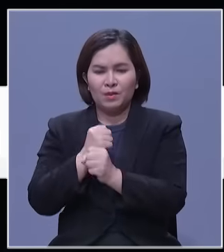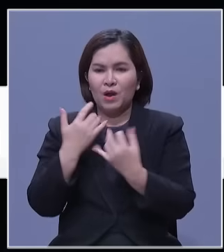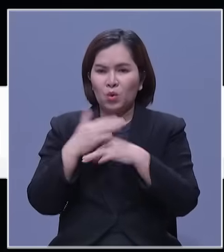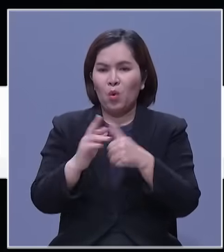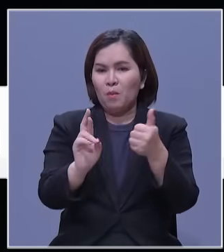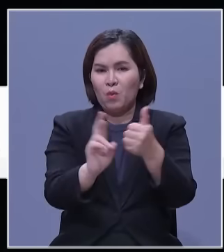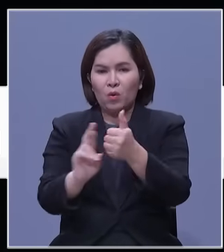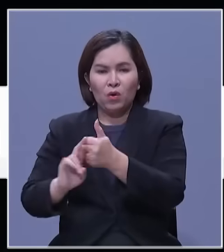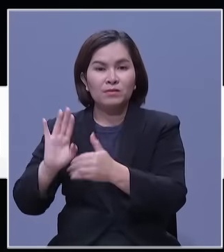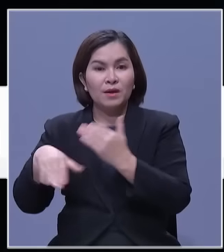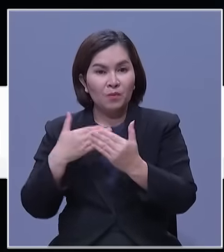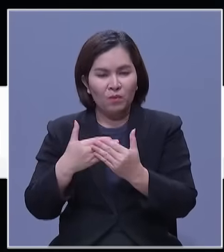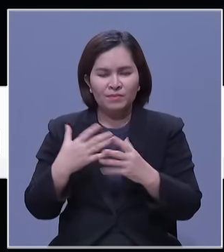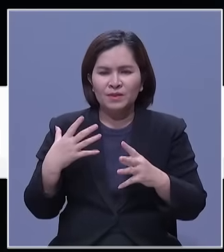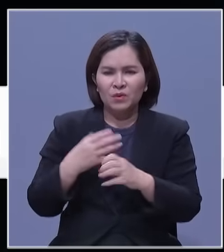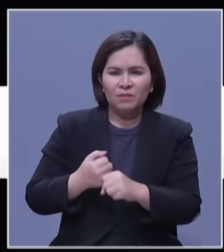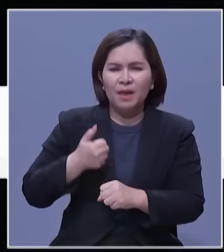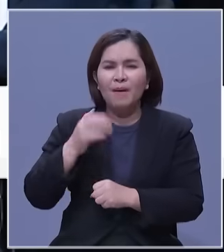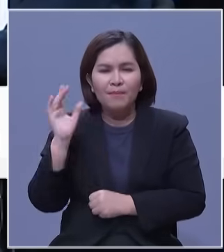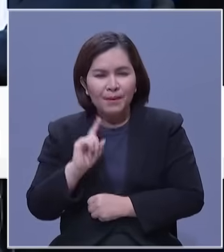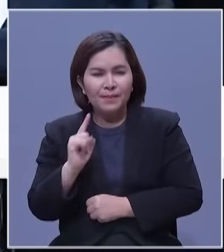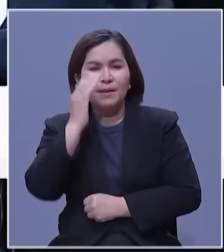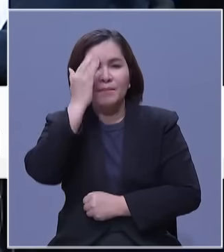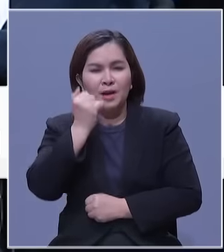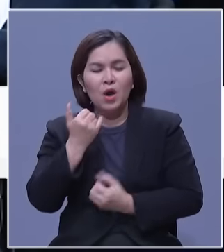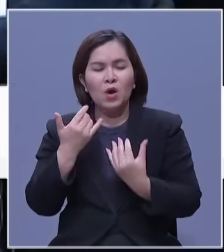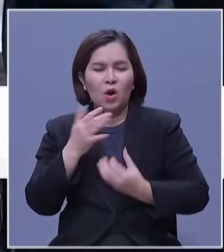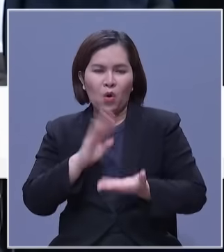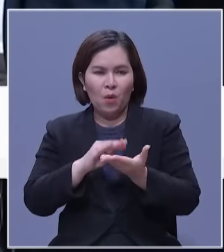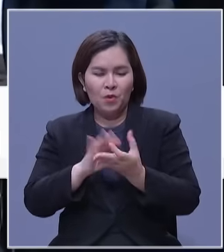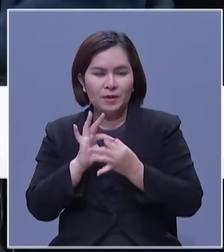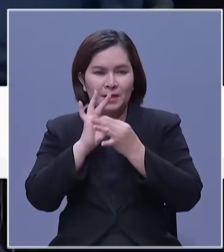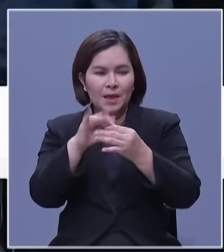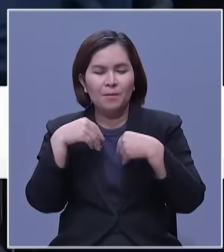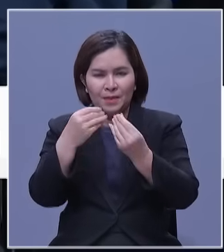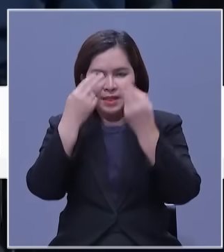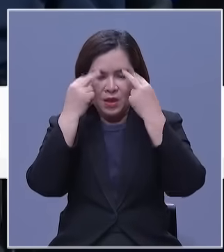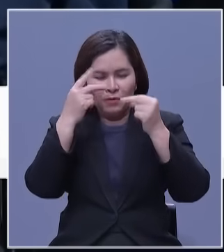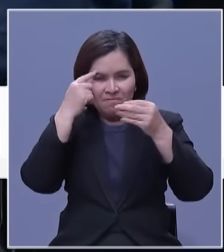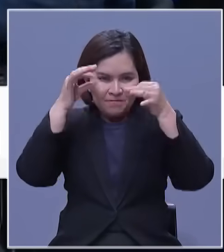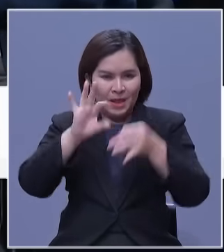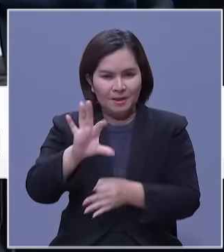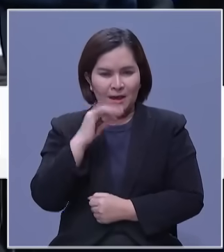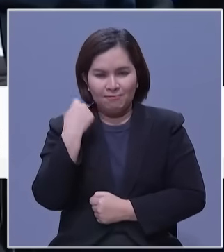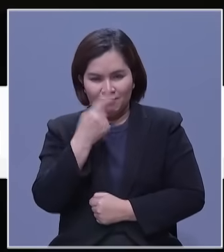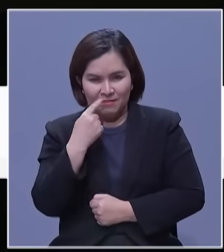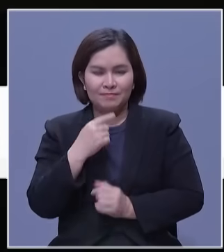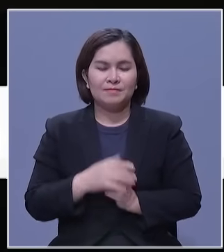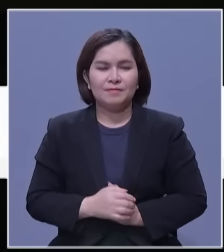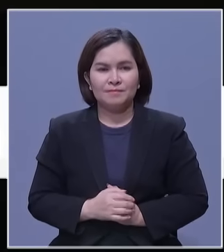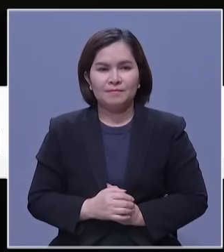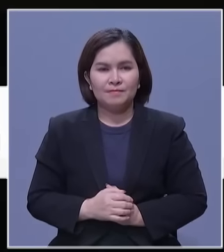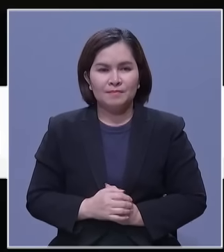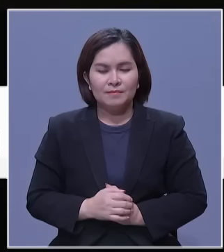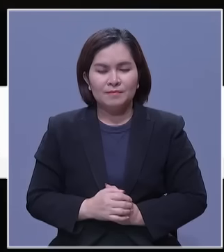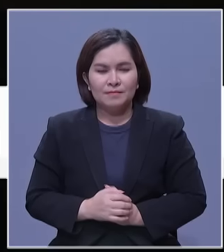ผบ.ตร.แต่ละท่านเนี่ยเป็นอะไรยังไงบ้างเพื่อเป็นส่วนในการตัดสินใจของท่านนายกด้วยใช่ไหมครับทางด้านของพลตำรวจเอกวินัยท่านก็